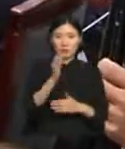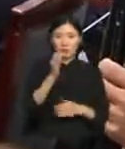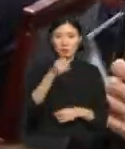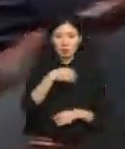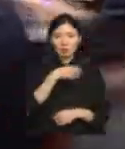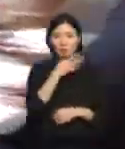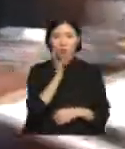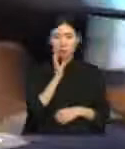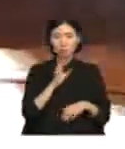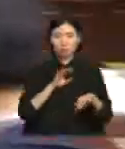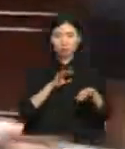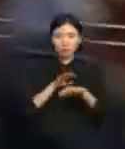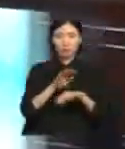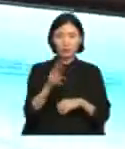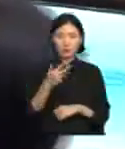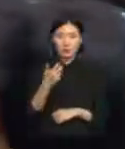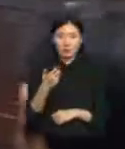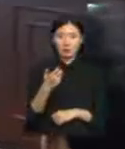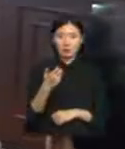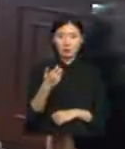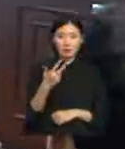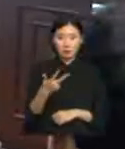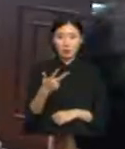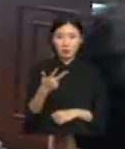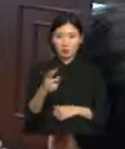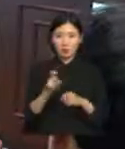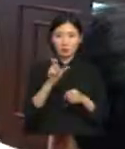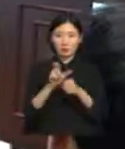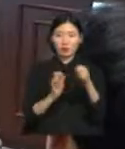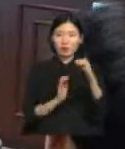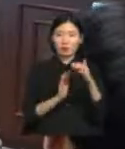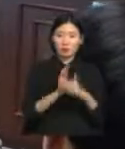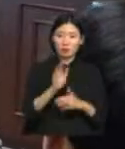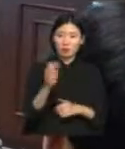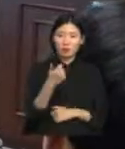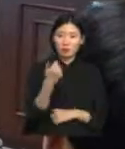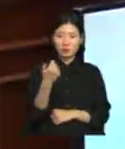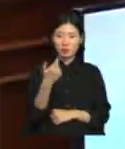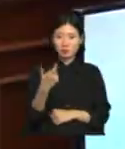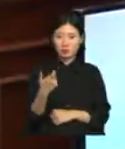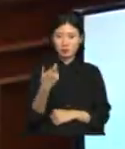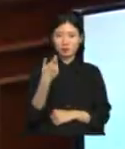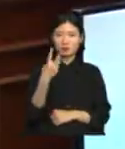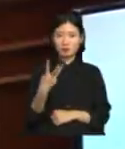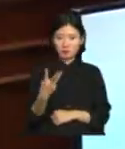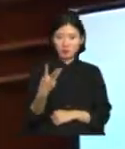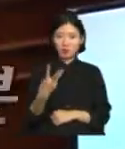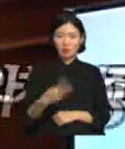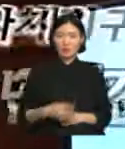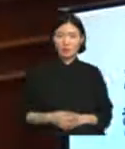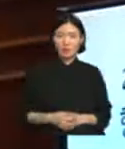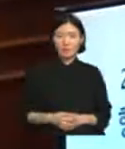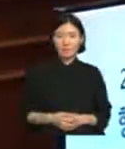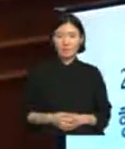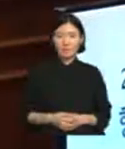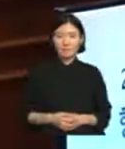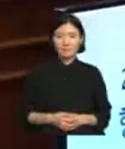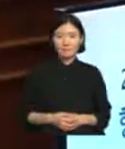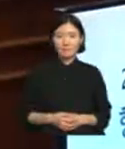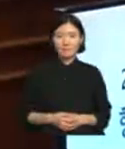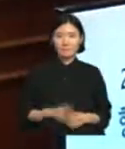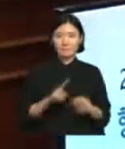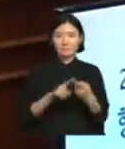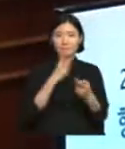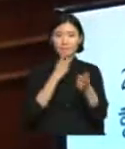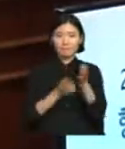경유차는 887대, 15년을 넘긴 건 563대인 것으로 알려졌습니다. 이에